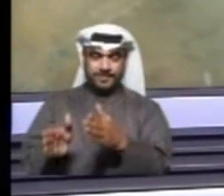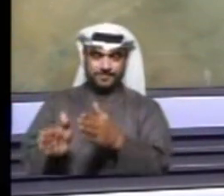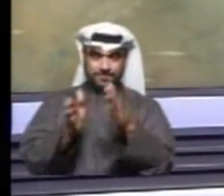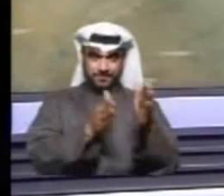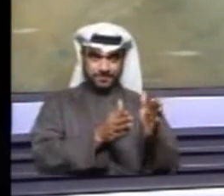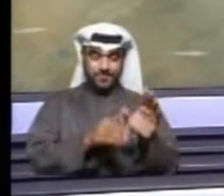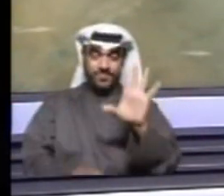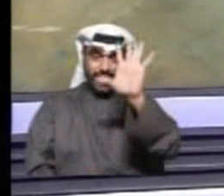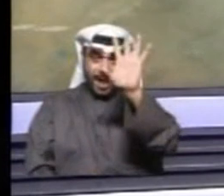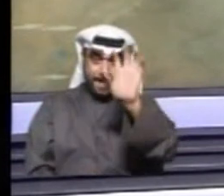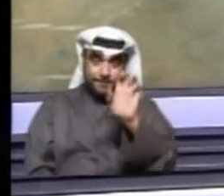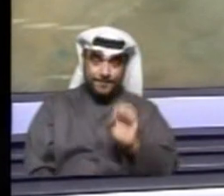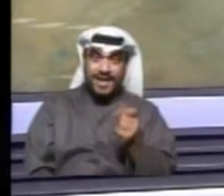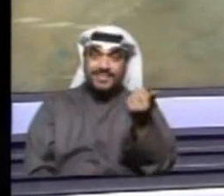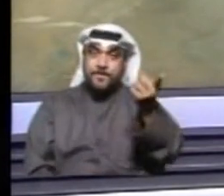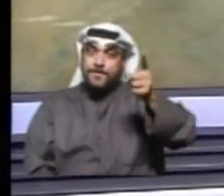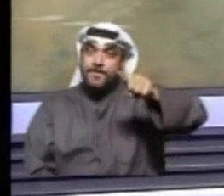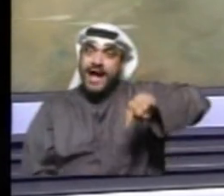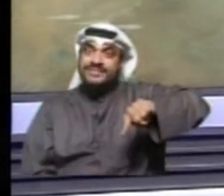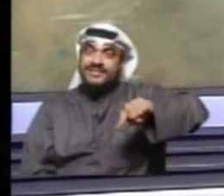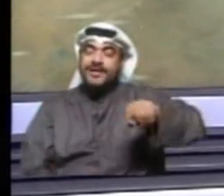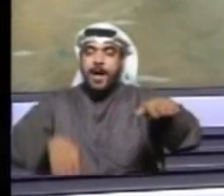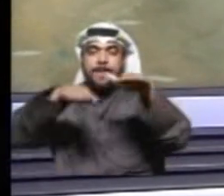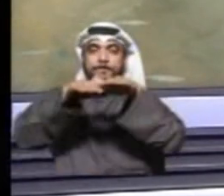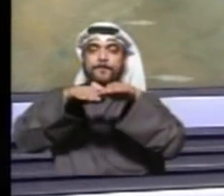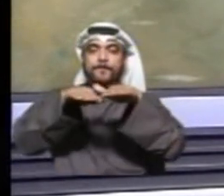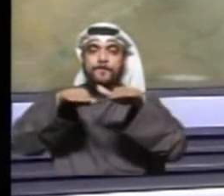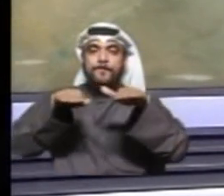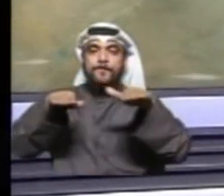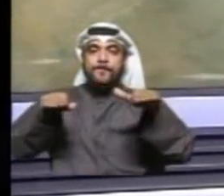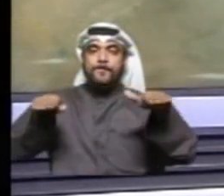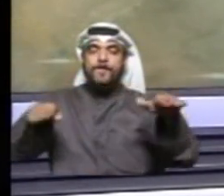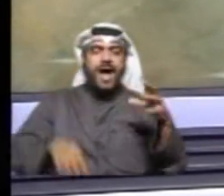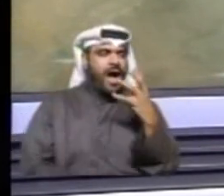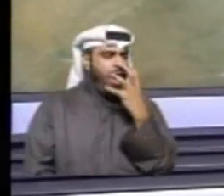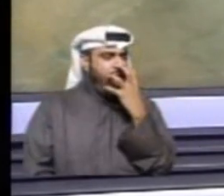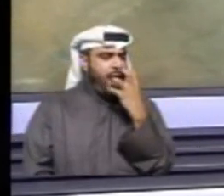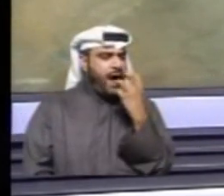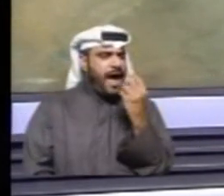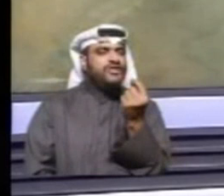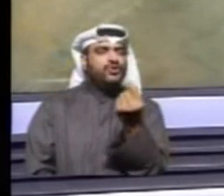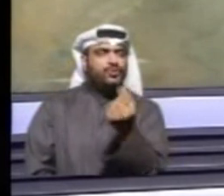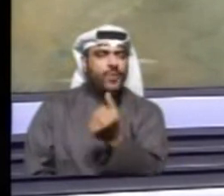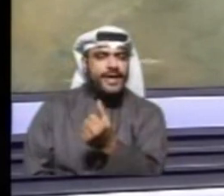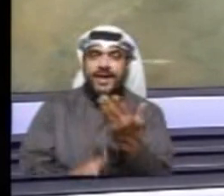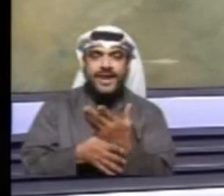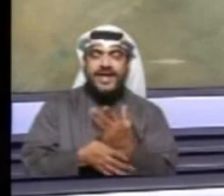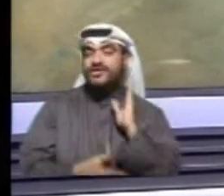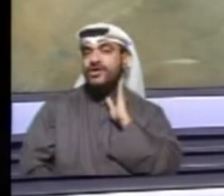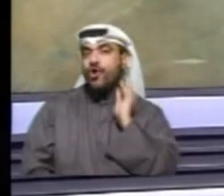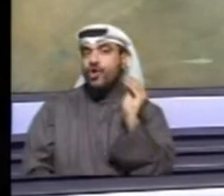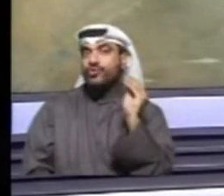21 إلى 24 و25 درجة مئوية منتصف نهار يوم الغد. أجواءنا معتدلة تميل إلى الدفء قليلا، درجات الحرارة تتراوح ما بين